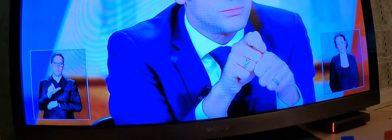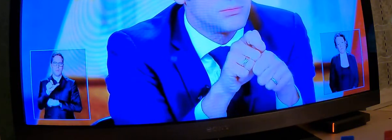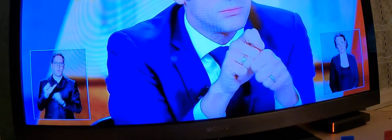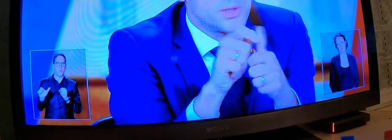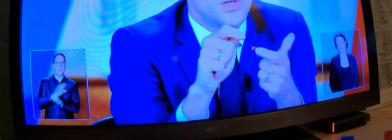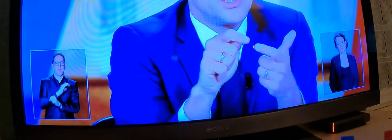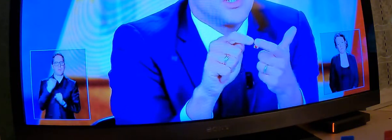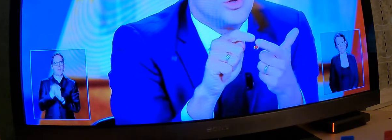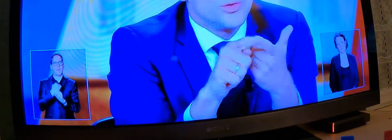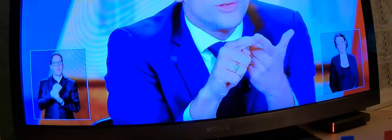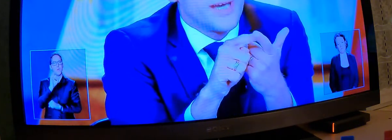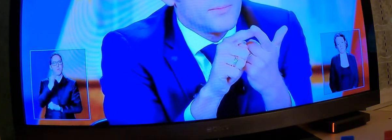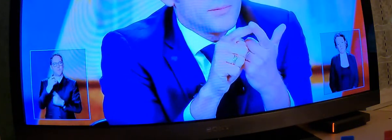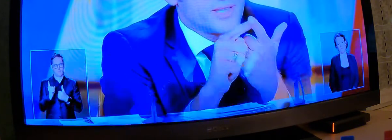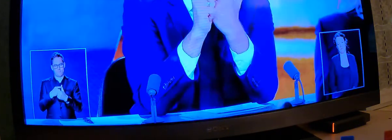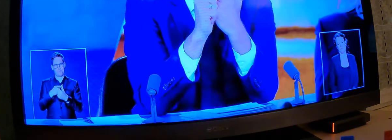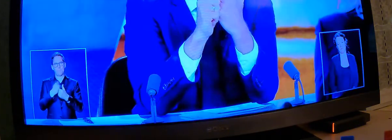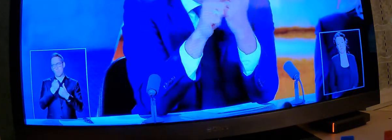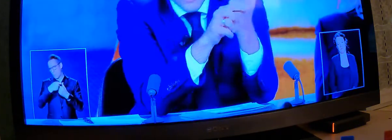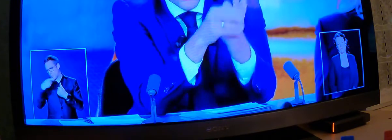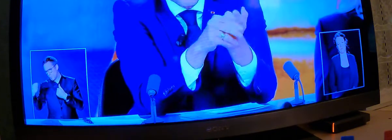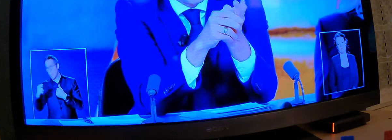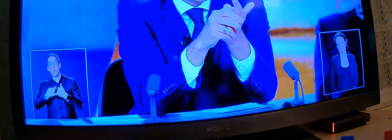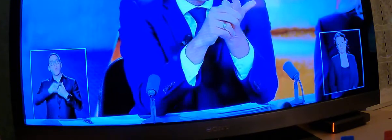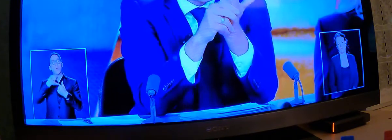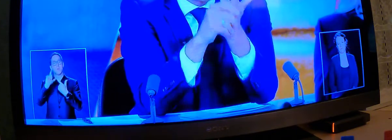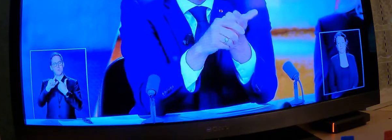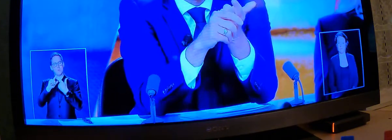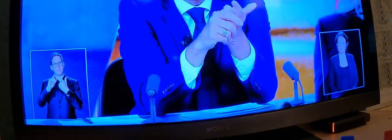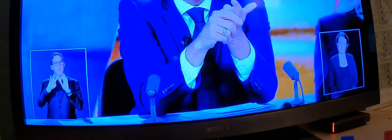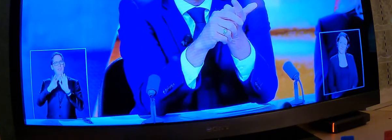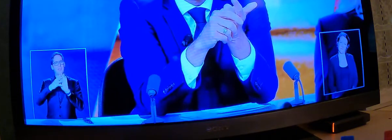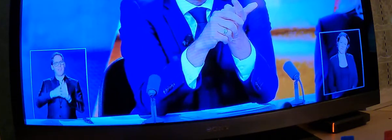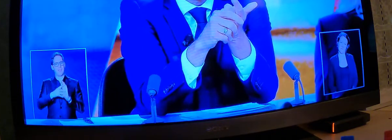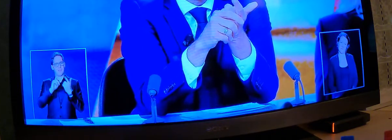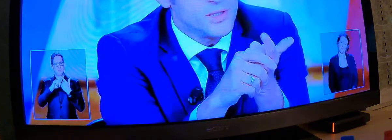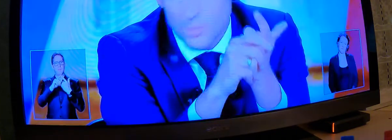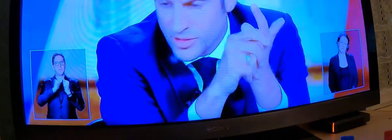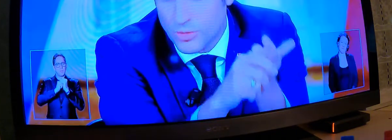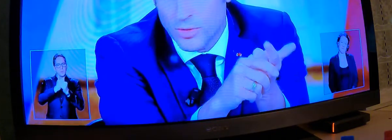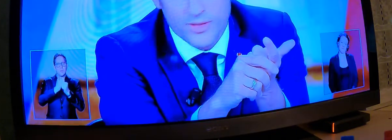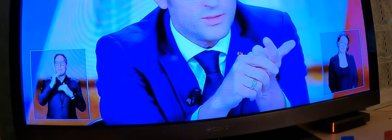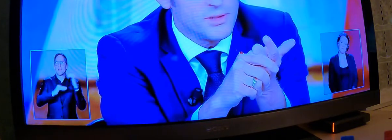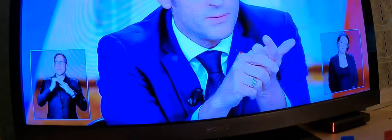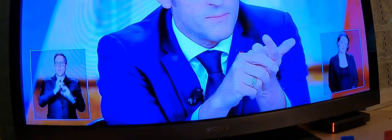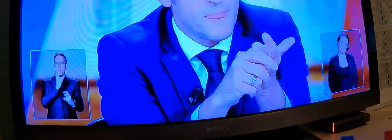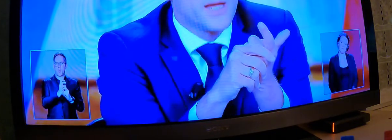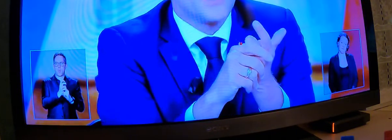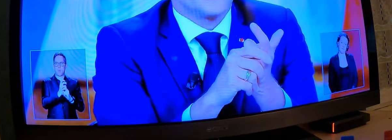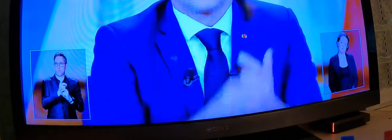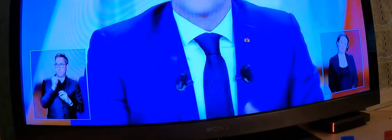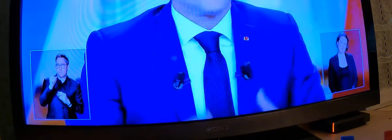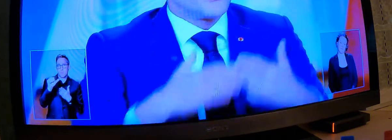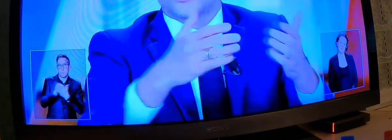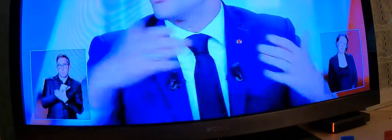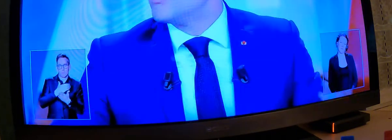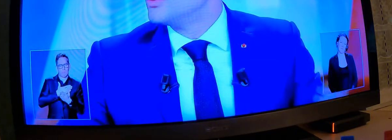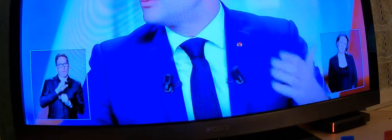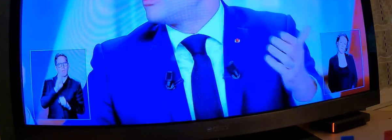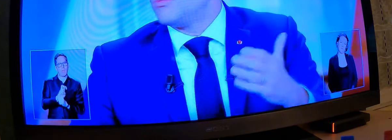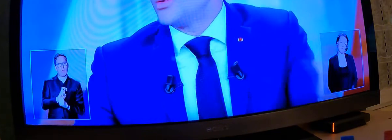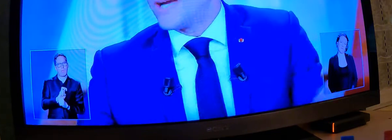raison. Le deuxième, c'est la pénibilité. Vous vous proposez de supprimer le système de pénibilité. Je pense que c'est une mauvaise idée. Parce qu'il y a des